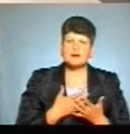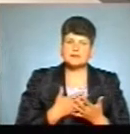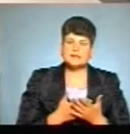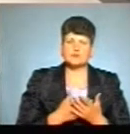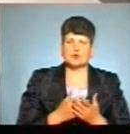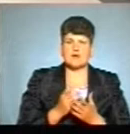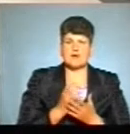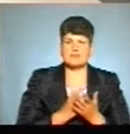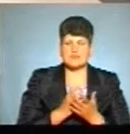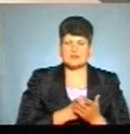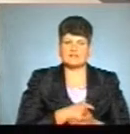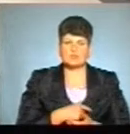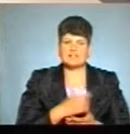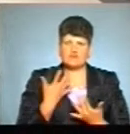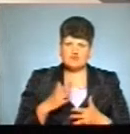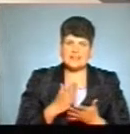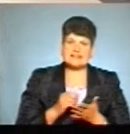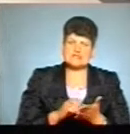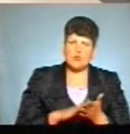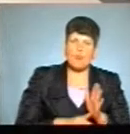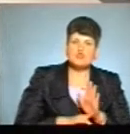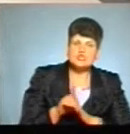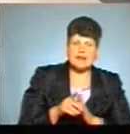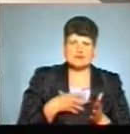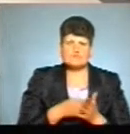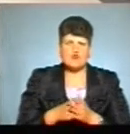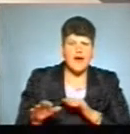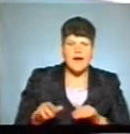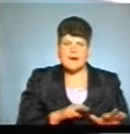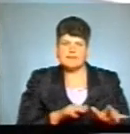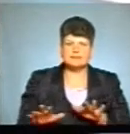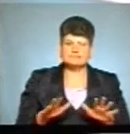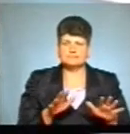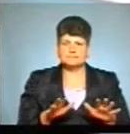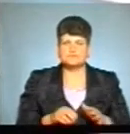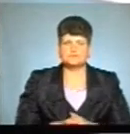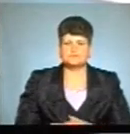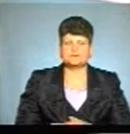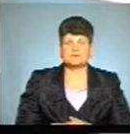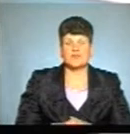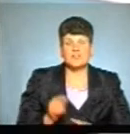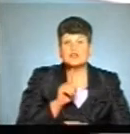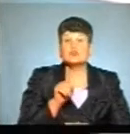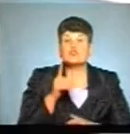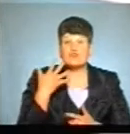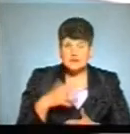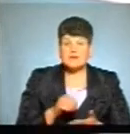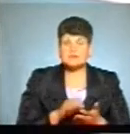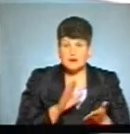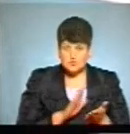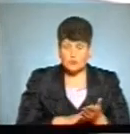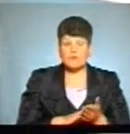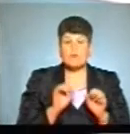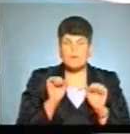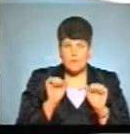у депутати, які вже є зареєстрованими, почали свою агітаційну діяльність? Ті, що зареєстровані, тобто ми можемо